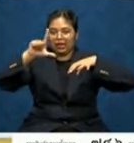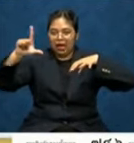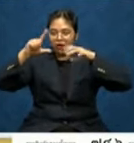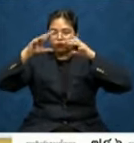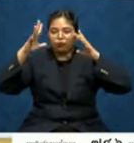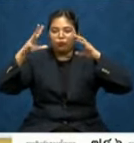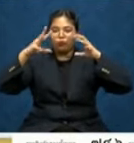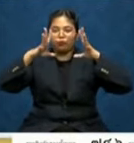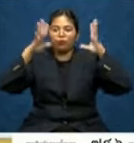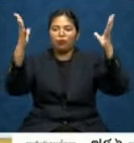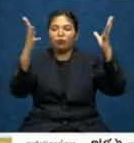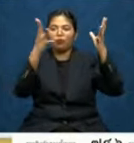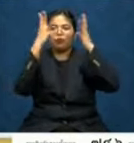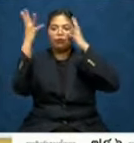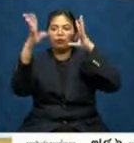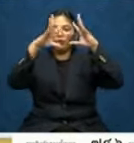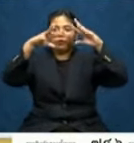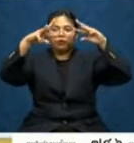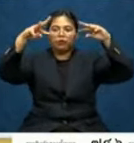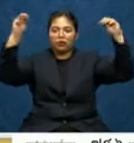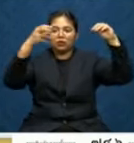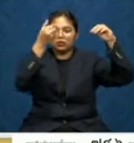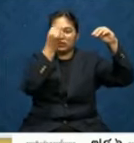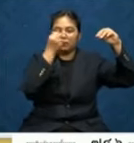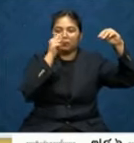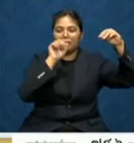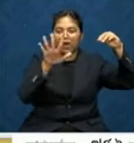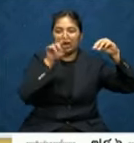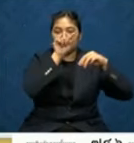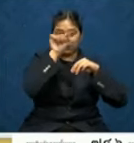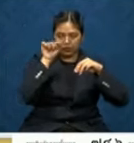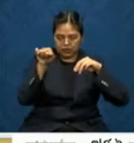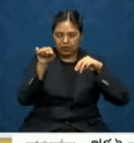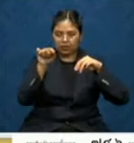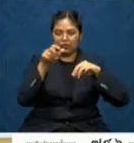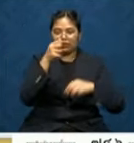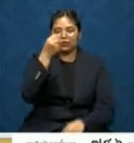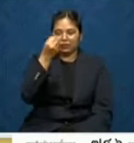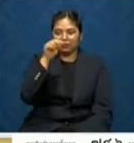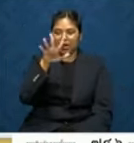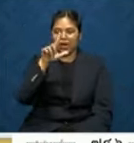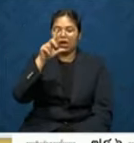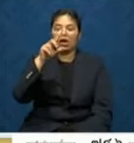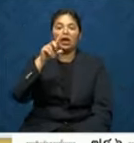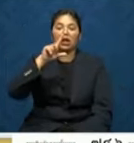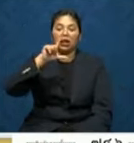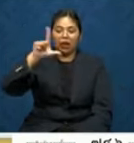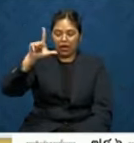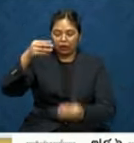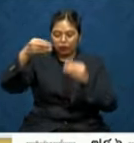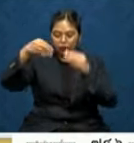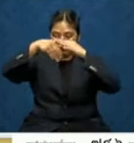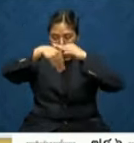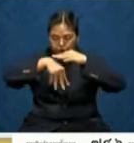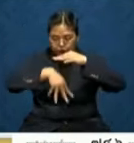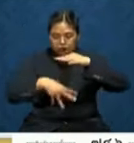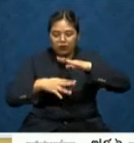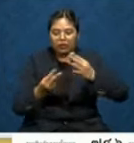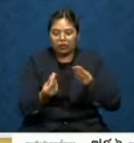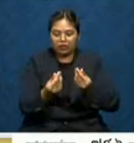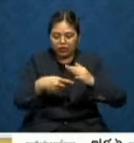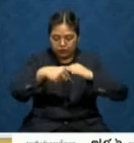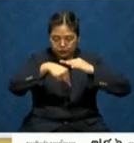อากาศ15%หรือประมาณ 100บาทจะซึมลงใต้ดินหรือชานน้ำบาดาลครับ